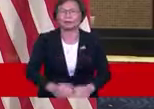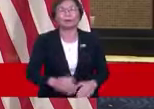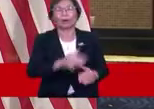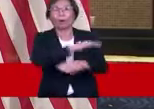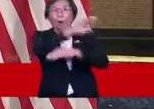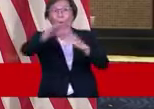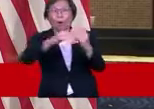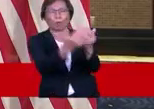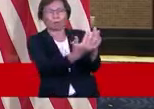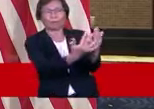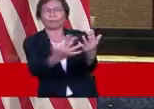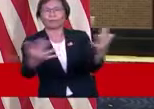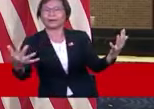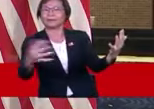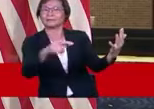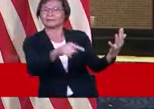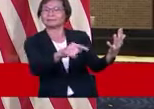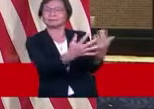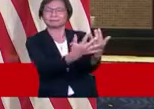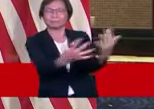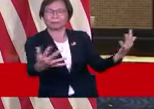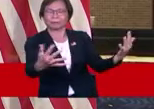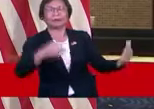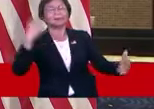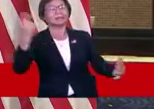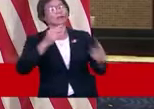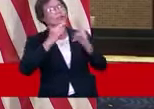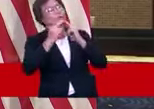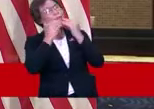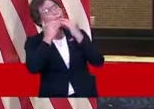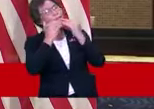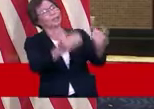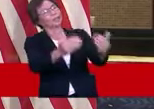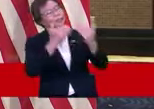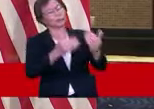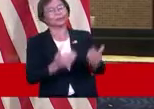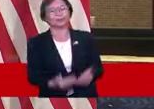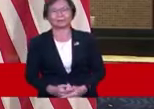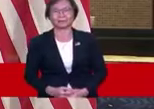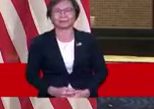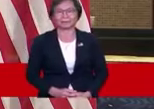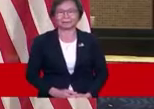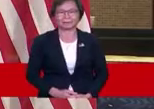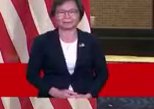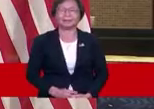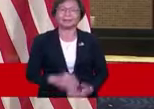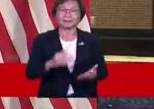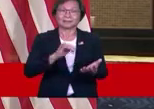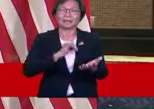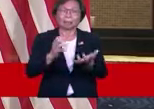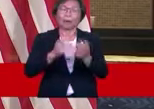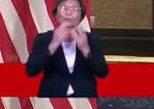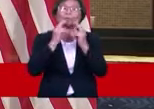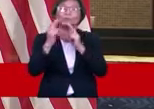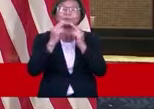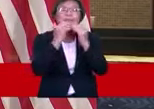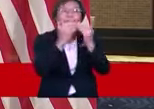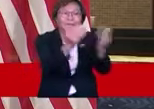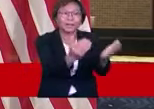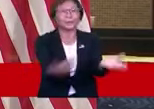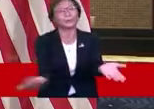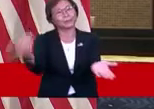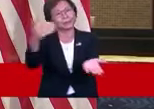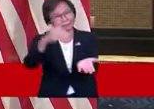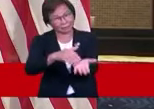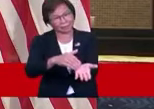front lines kita selalu saya ucapkan terimakasih nih Saya ucapkan selamat terima kasih sekali